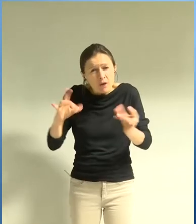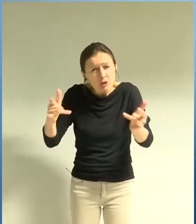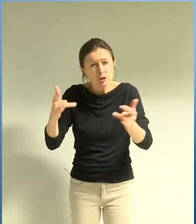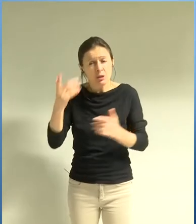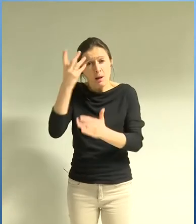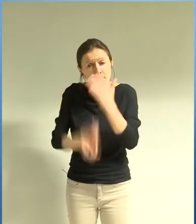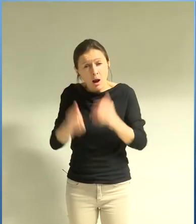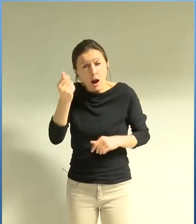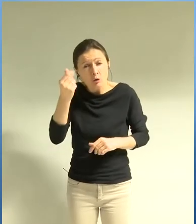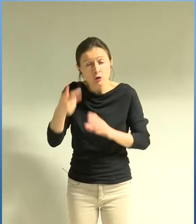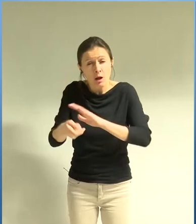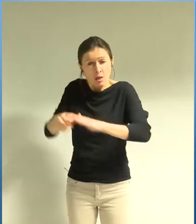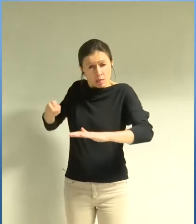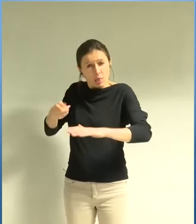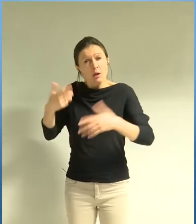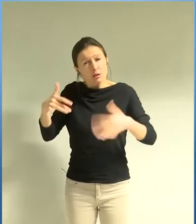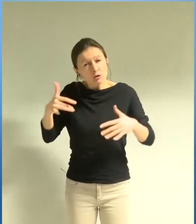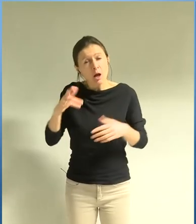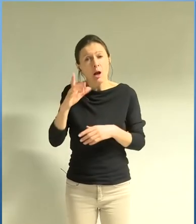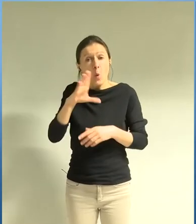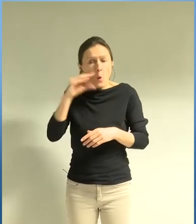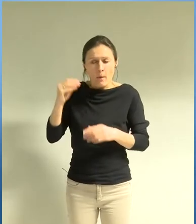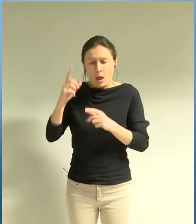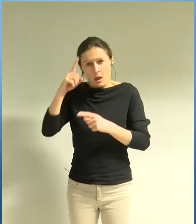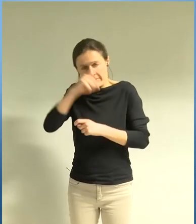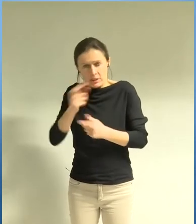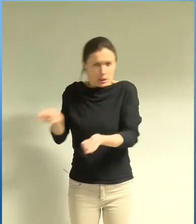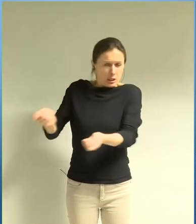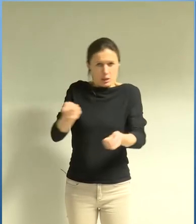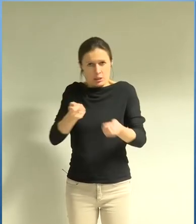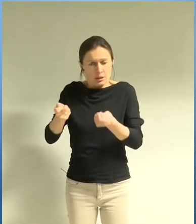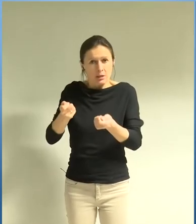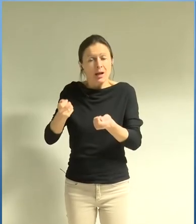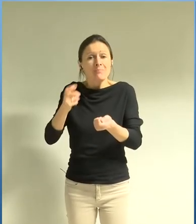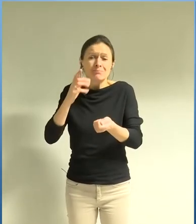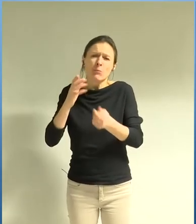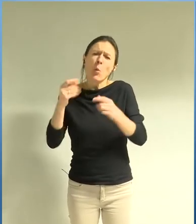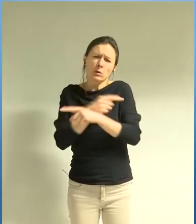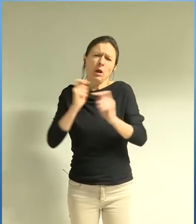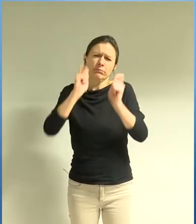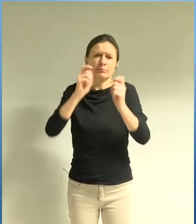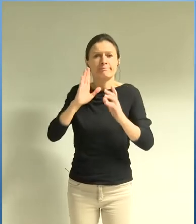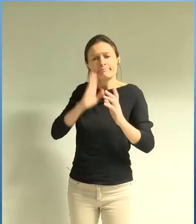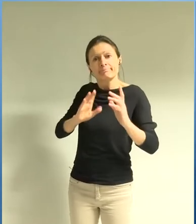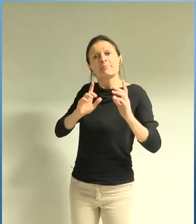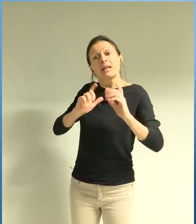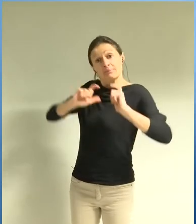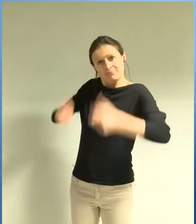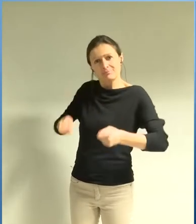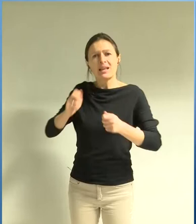matériels et humains et d'envisager à titre dérogatoire son classement en rep ou un vrai plus merci